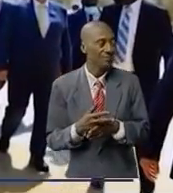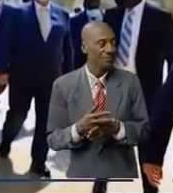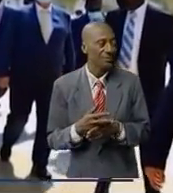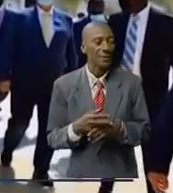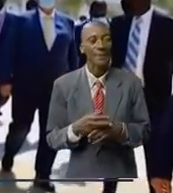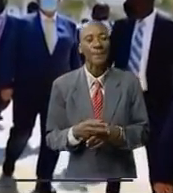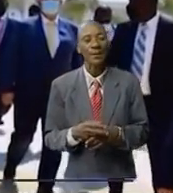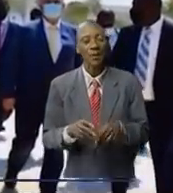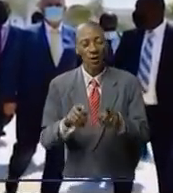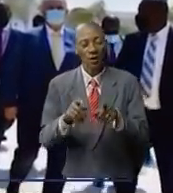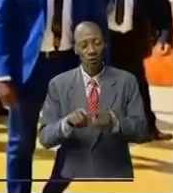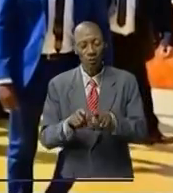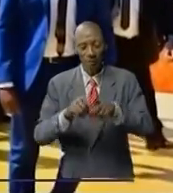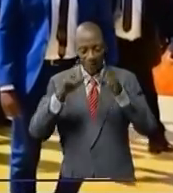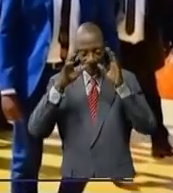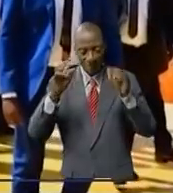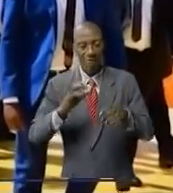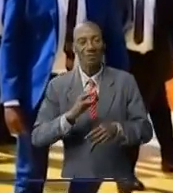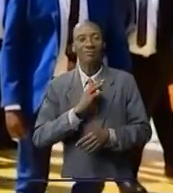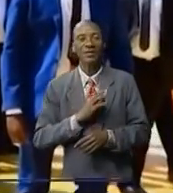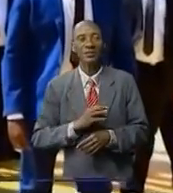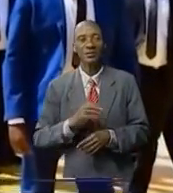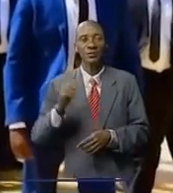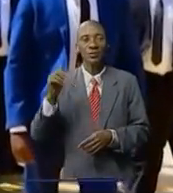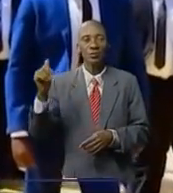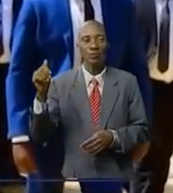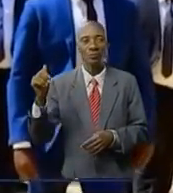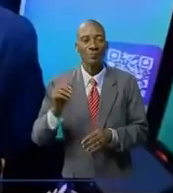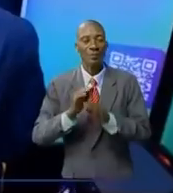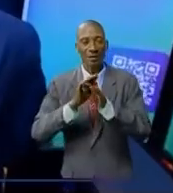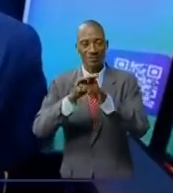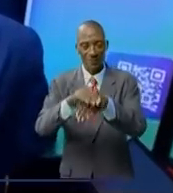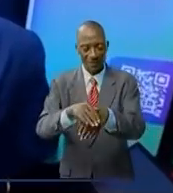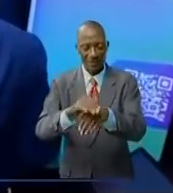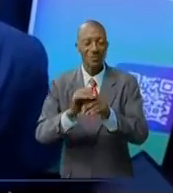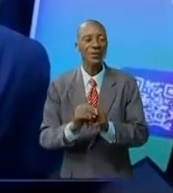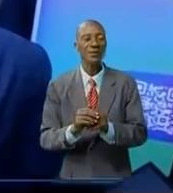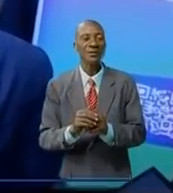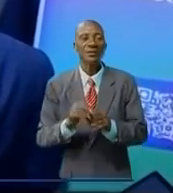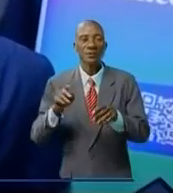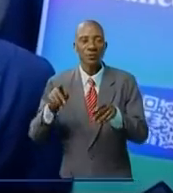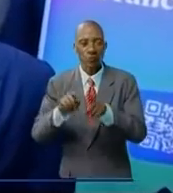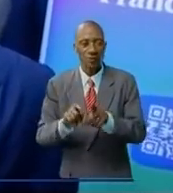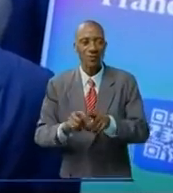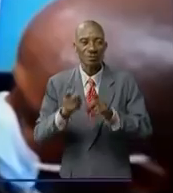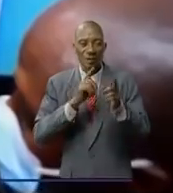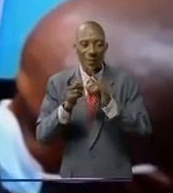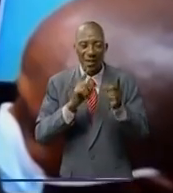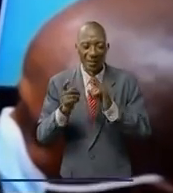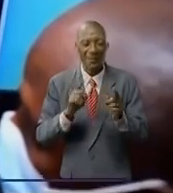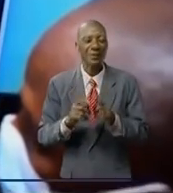Félix-Antoine Tshisekedi Tshilombo, a visité le pavillon de la RDC. Le directeur général de l'Agence nationale pour la promotion